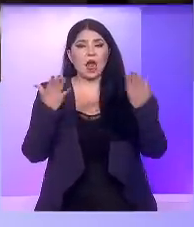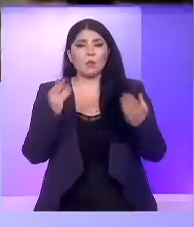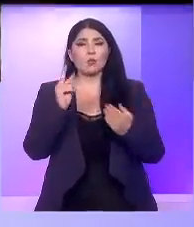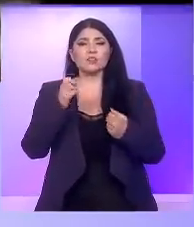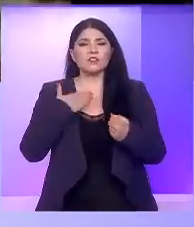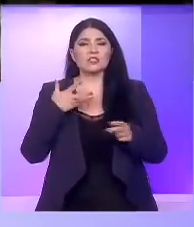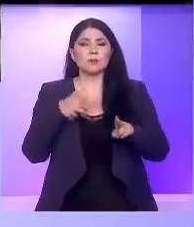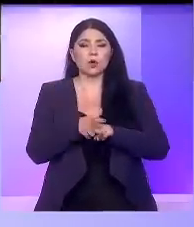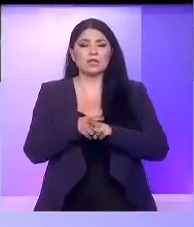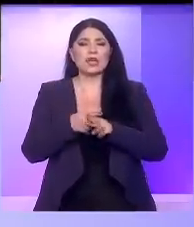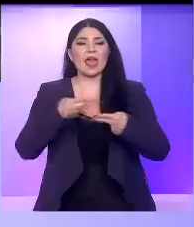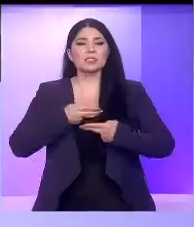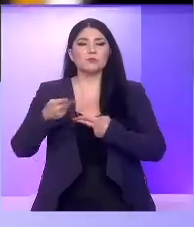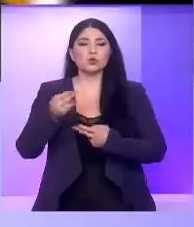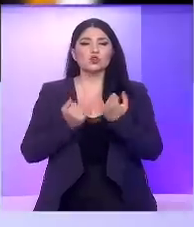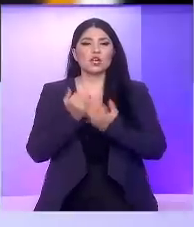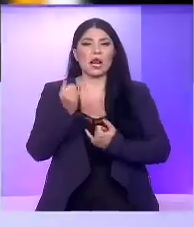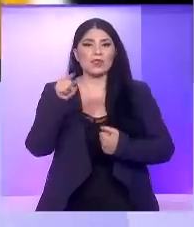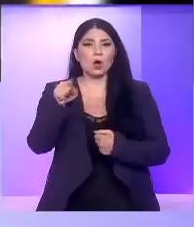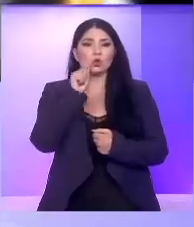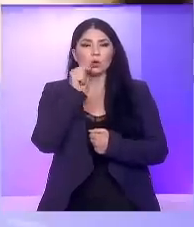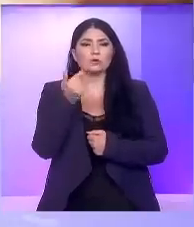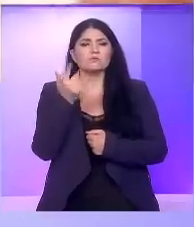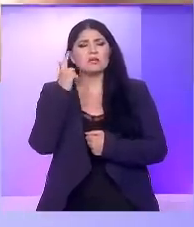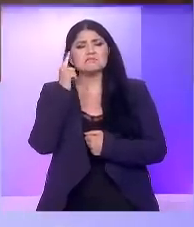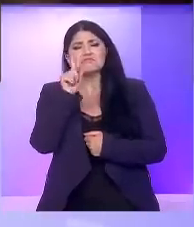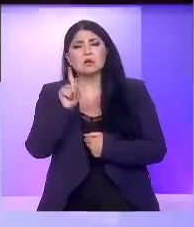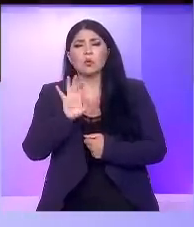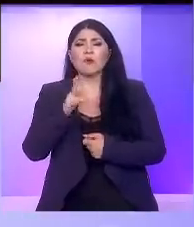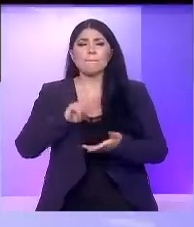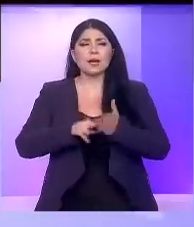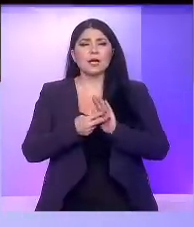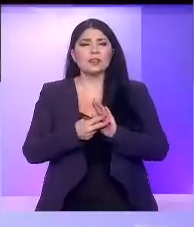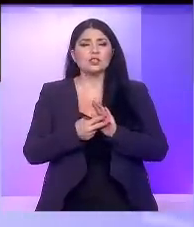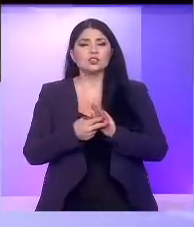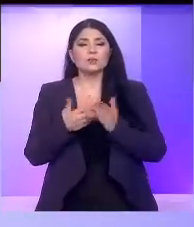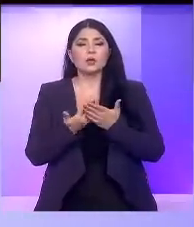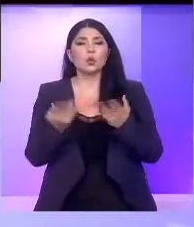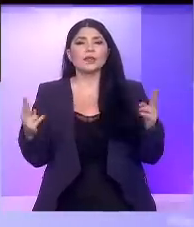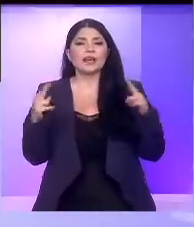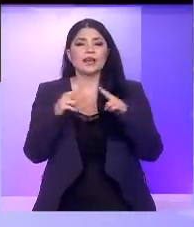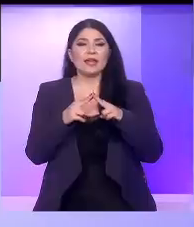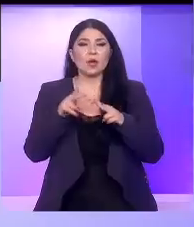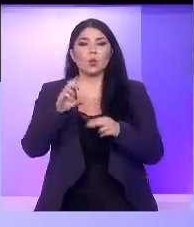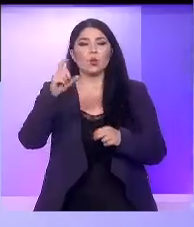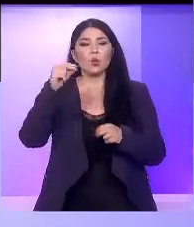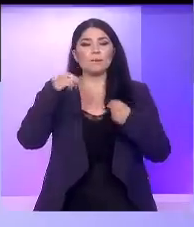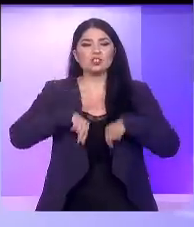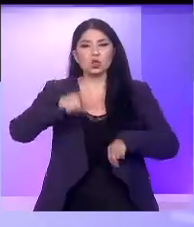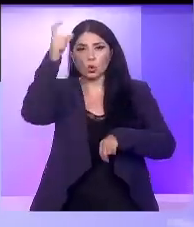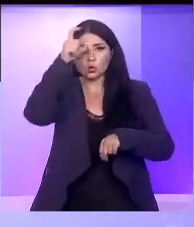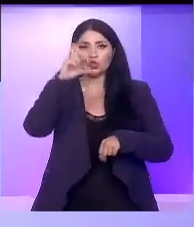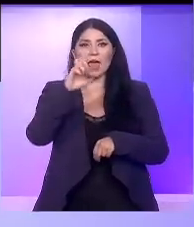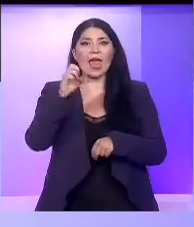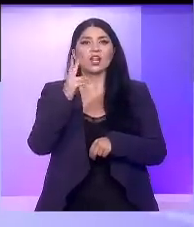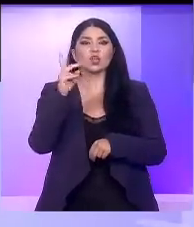blocheze exportul de cereale al Ucrainei, dar mă întreb, nu cumva își pregătește terenul pentru întâlnirea cu Erdoğan? Da, este